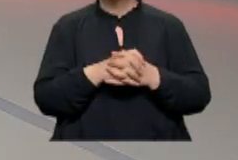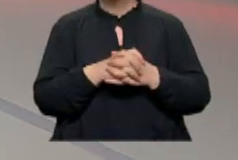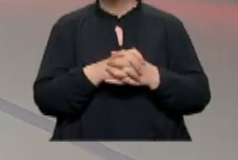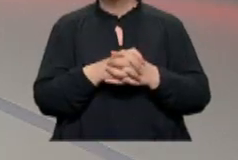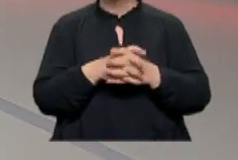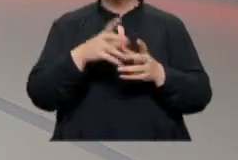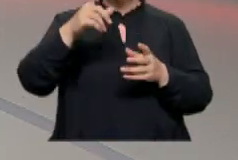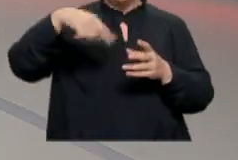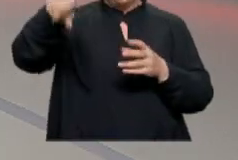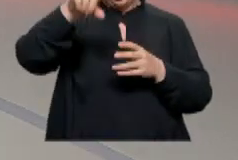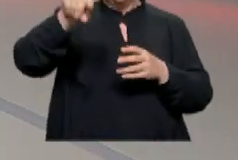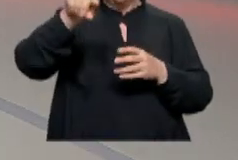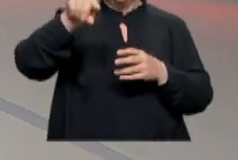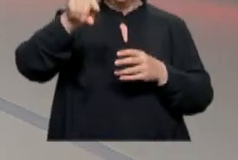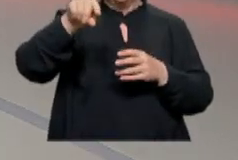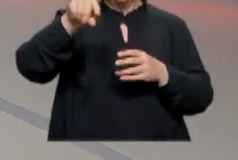Onlar